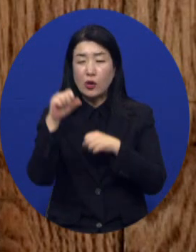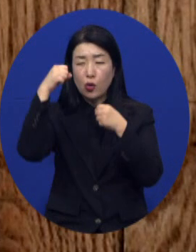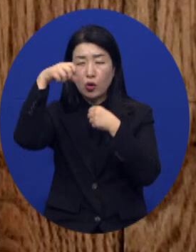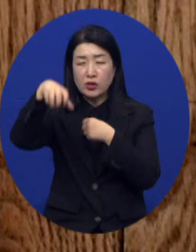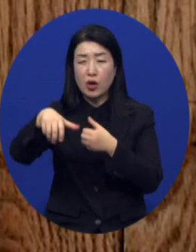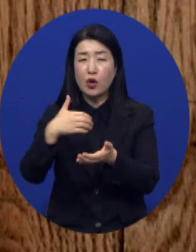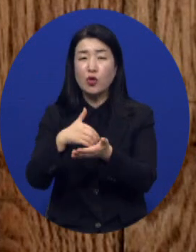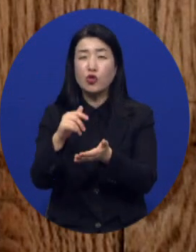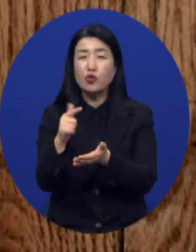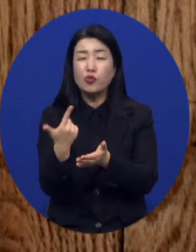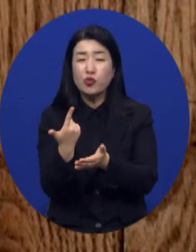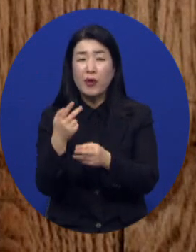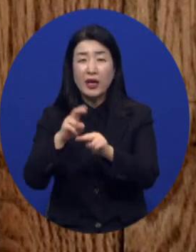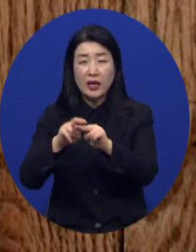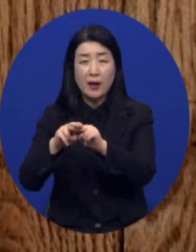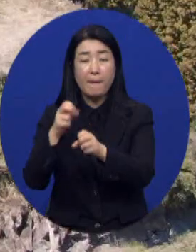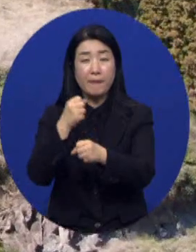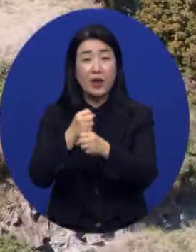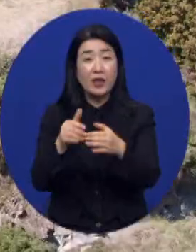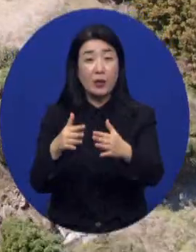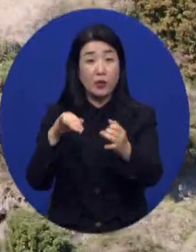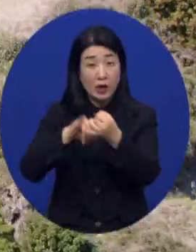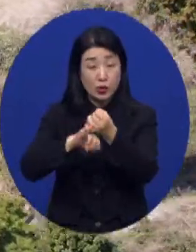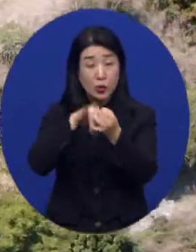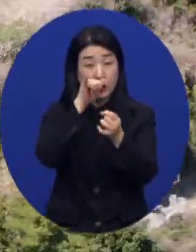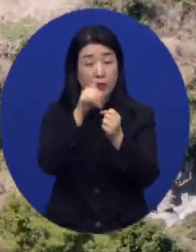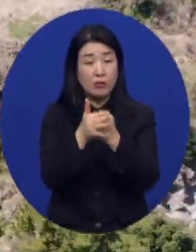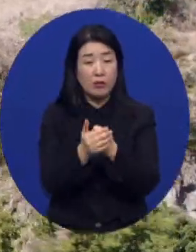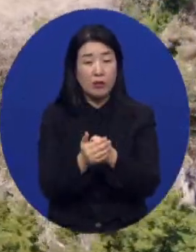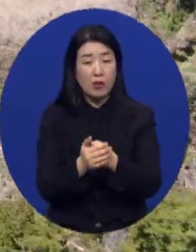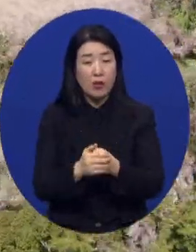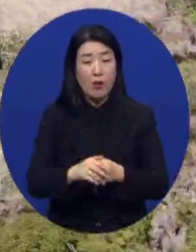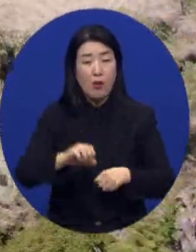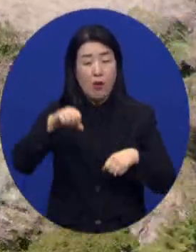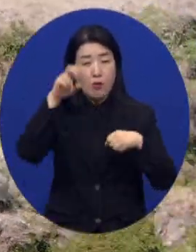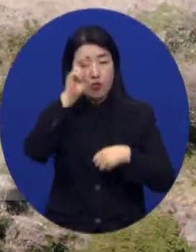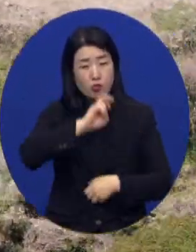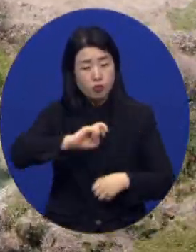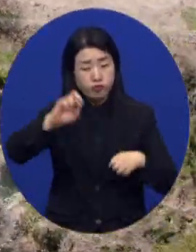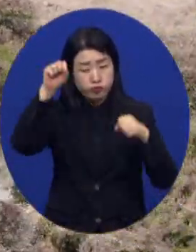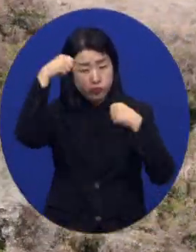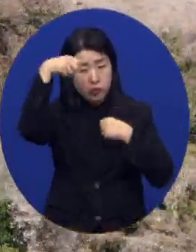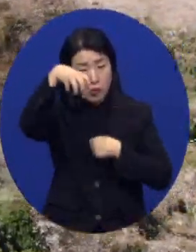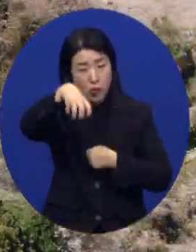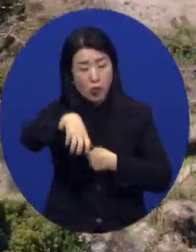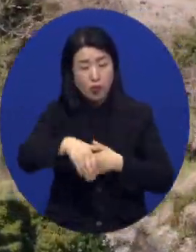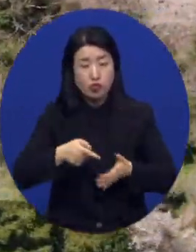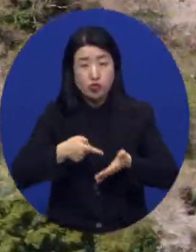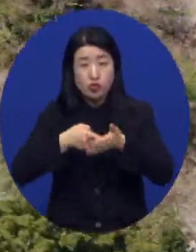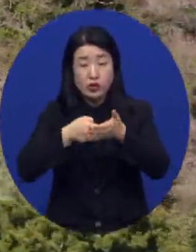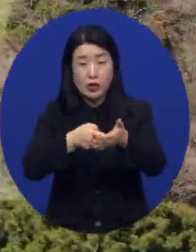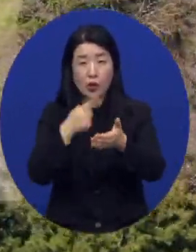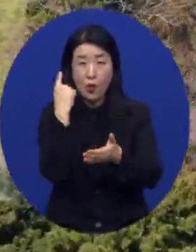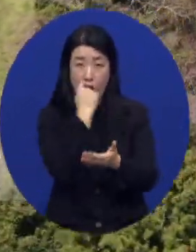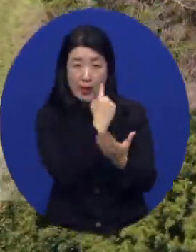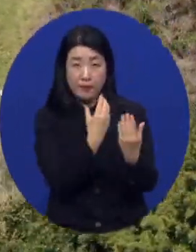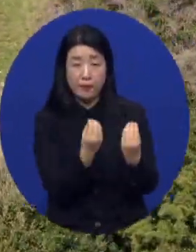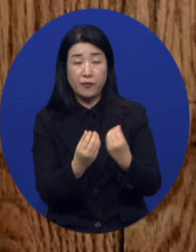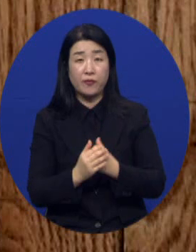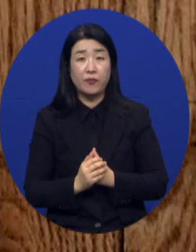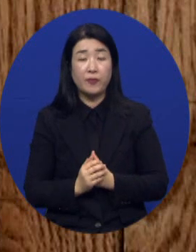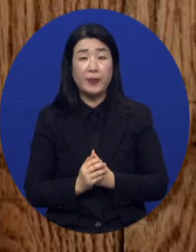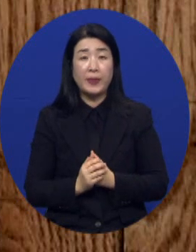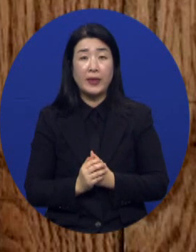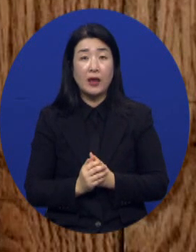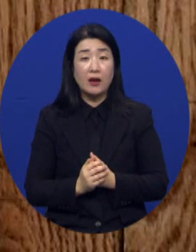600석을 짓겠다고 약속했습니다 그런데 음악당 규모를 축소하는 방안이 추진되는 것으로 확인됐습니다